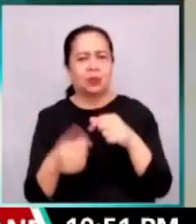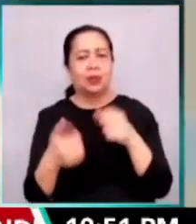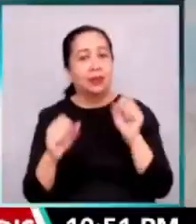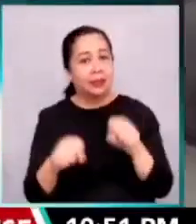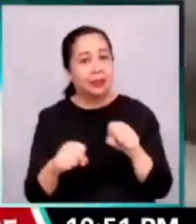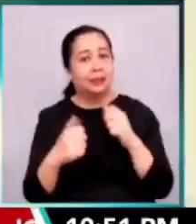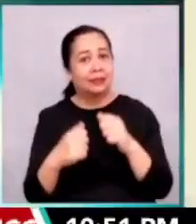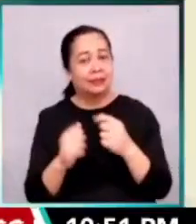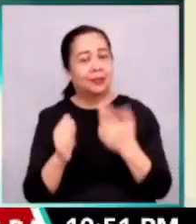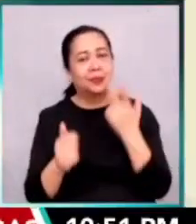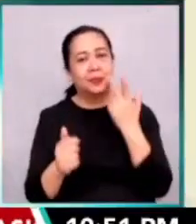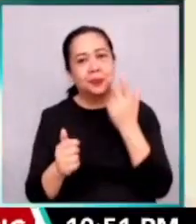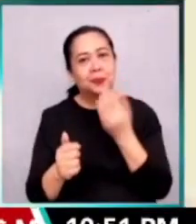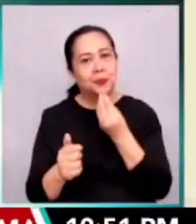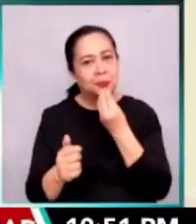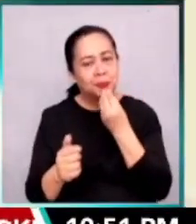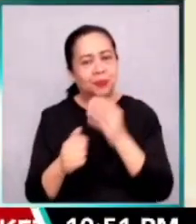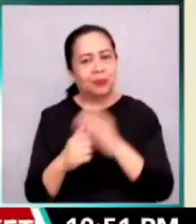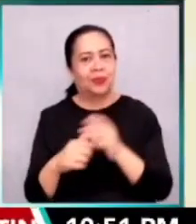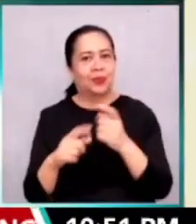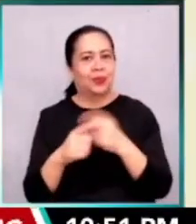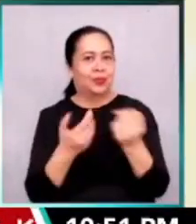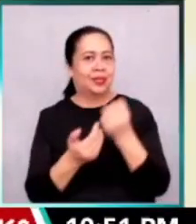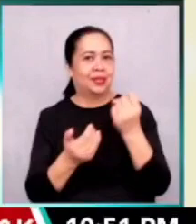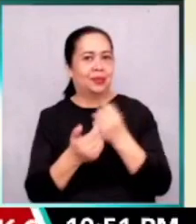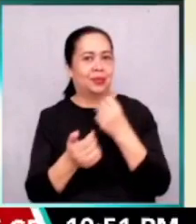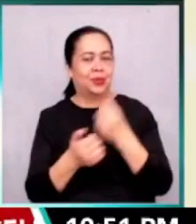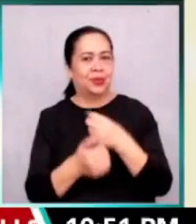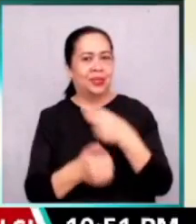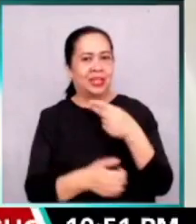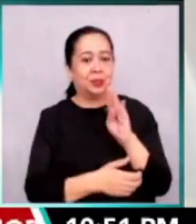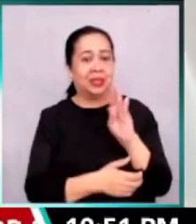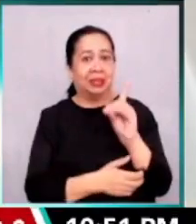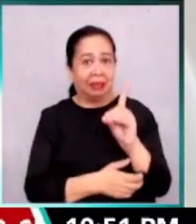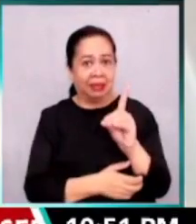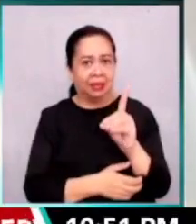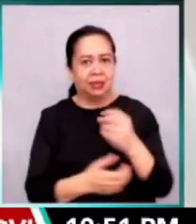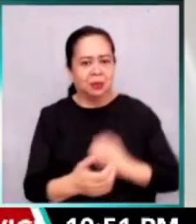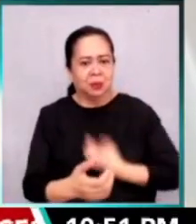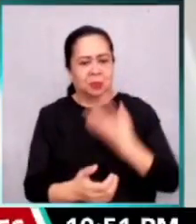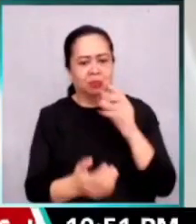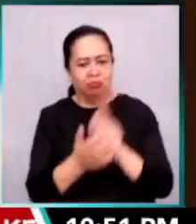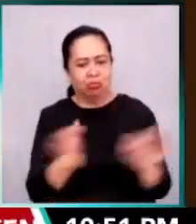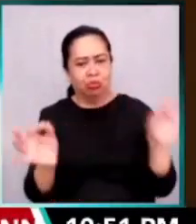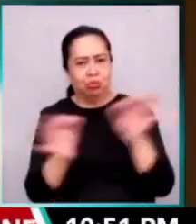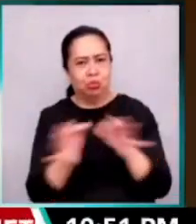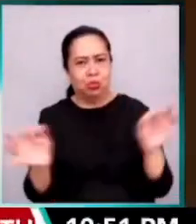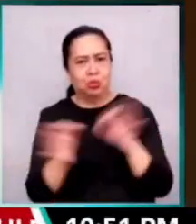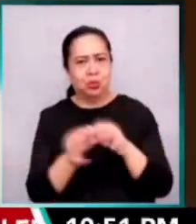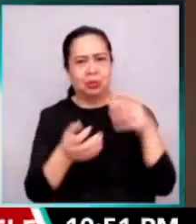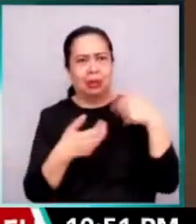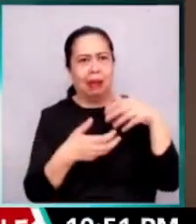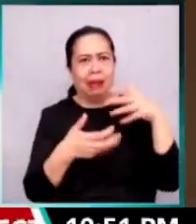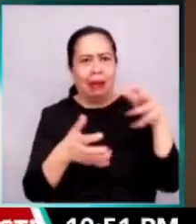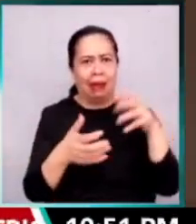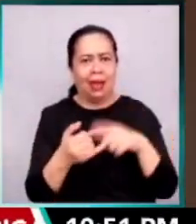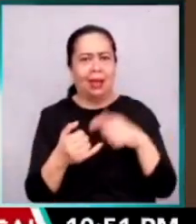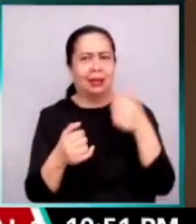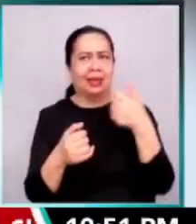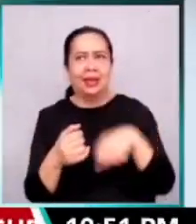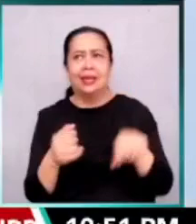ipatikim. Mula sa simpleng HBD hanggang sa mga hugot mo, pati tahol ng aso. O kahit pa tulad